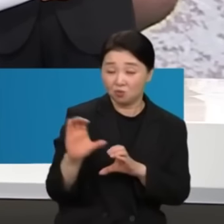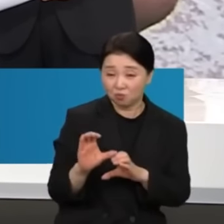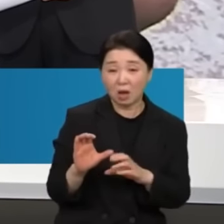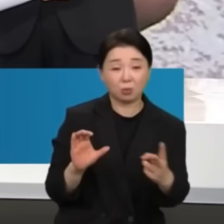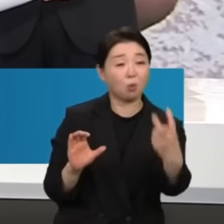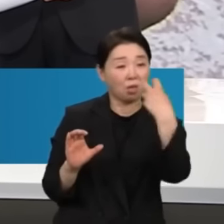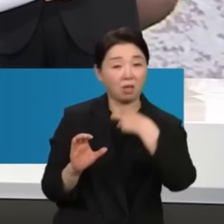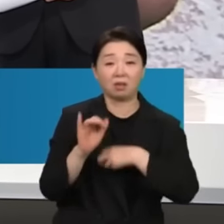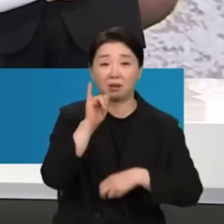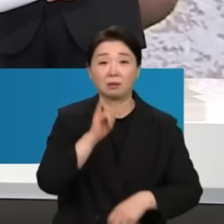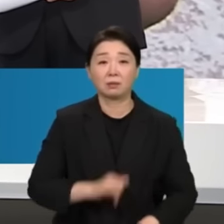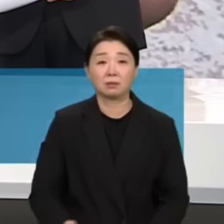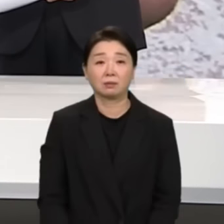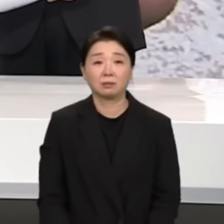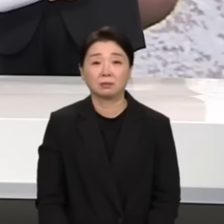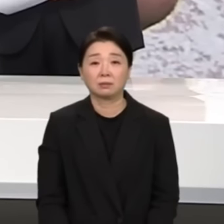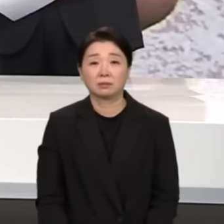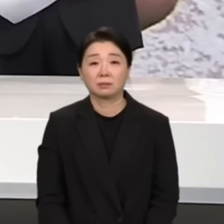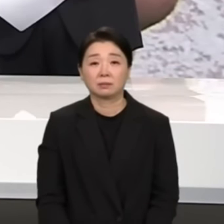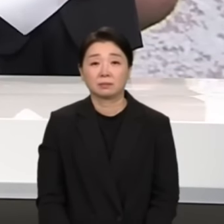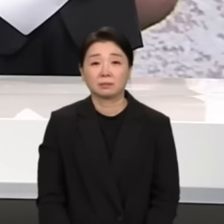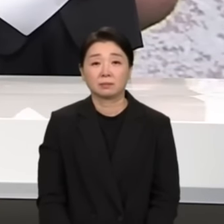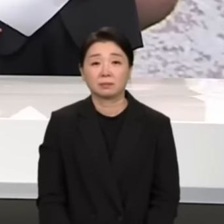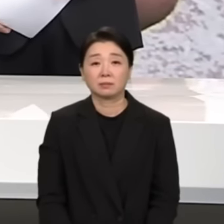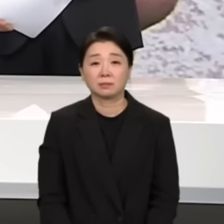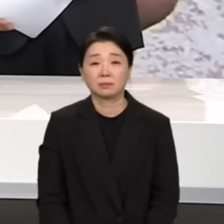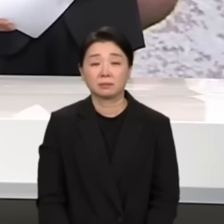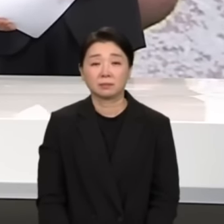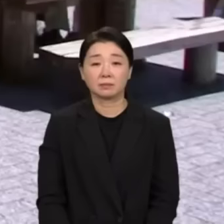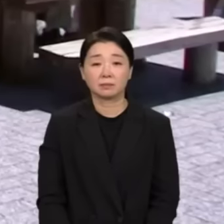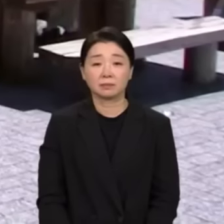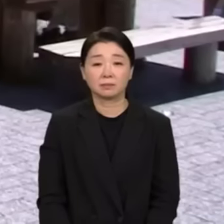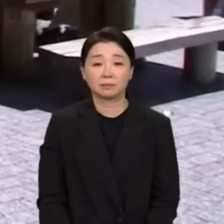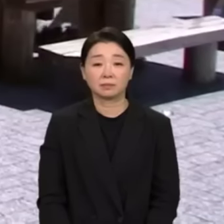가격도 등장하고 있습니다. 도쿄 정원석 특파원입니다.